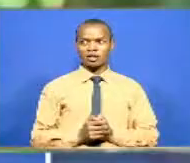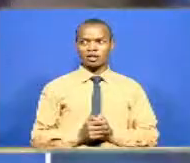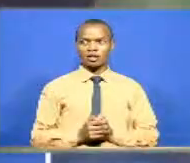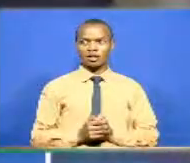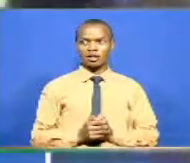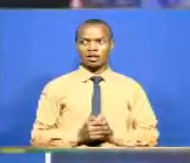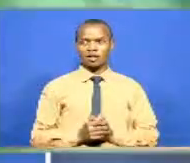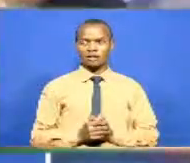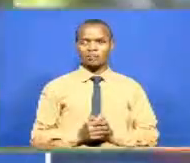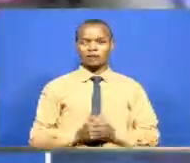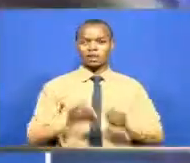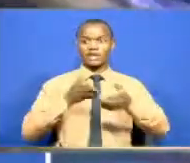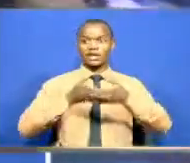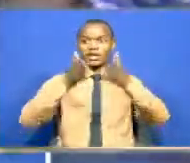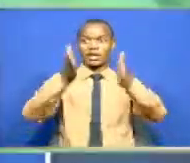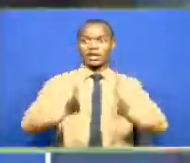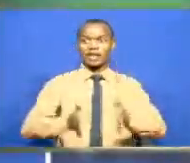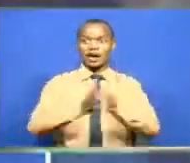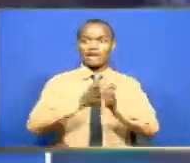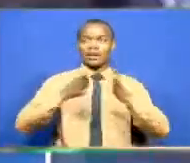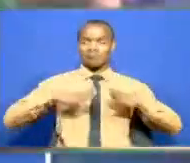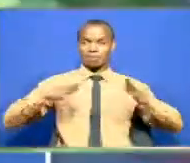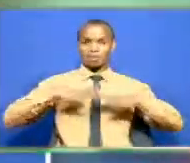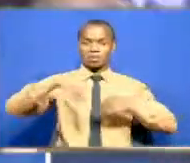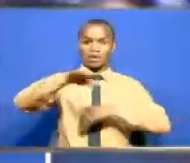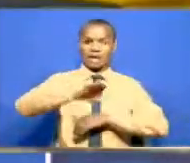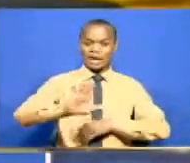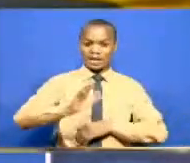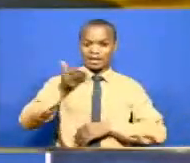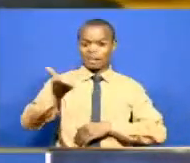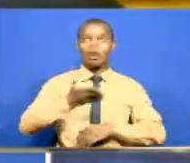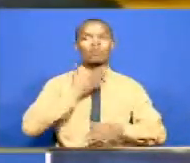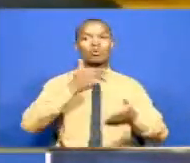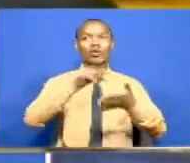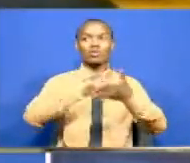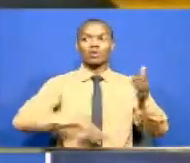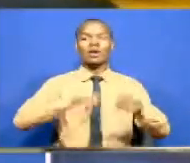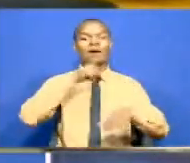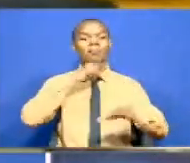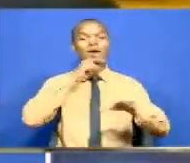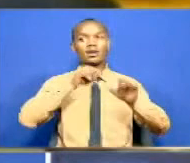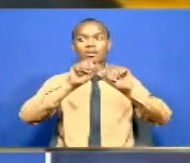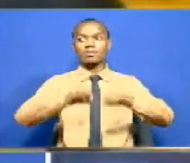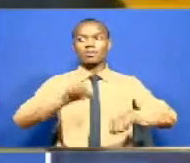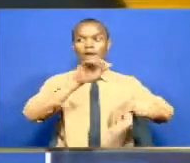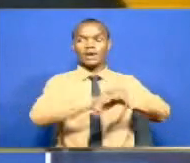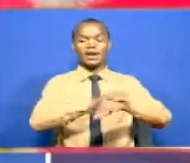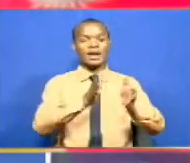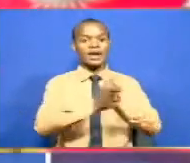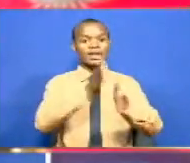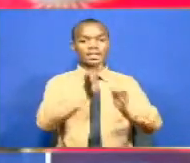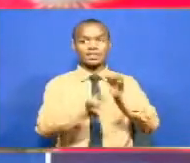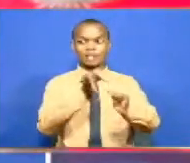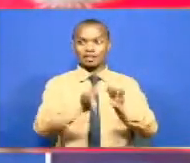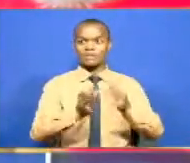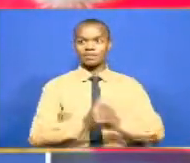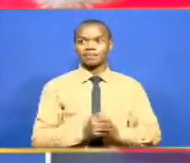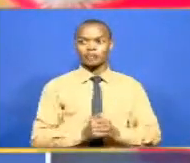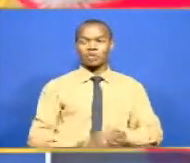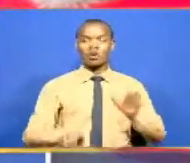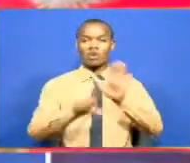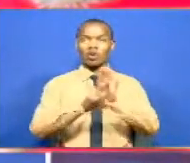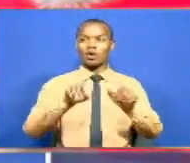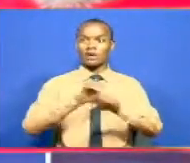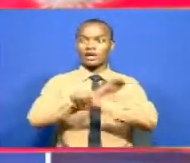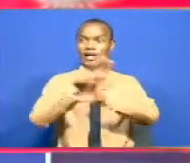nikisangaa. Viongozi na wakazi katika sehemu hiyo sasa wanataka mwanaume huyo kukamatwa na kushtakiwa mara moja. Kisheria yeye ni